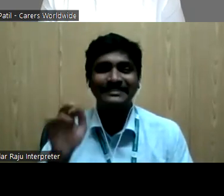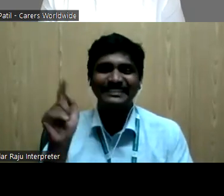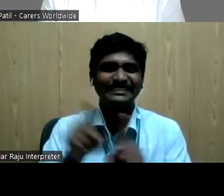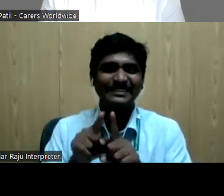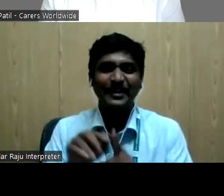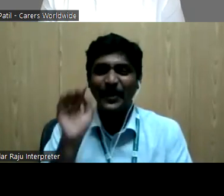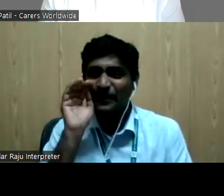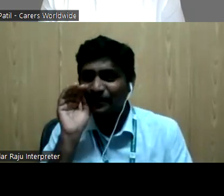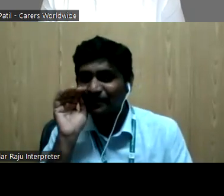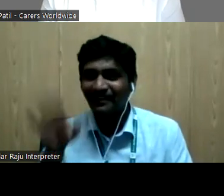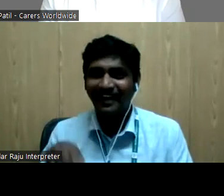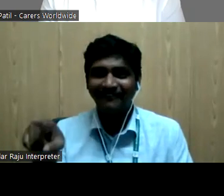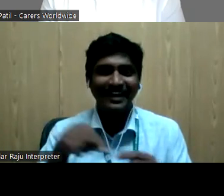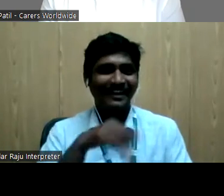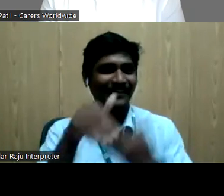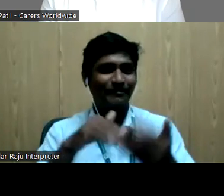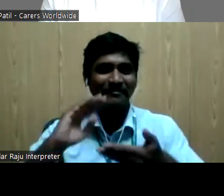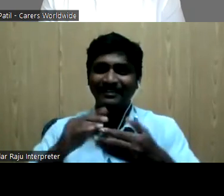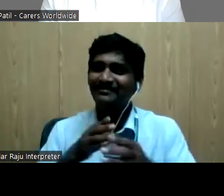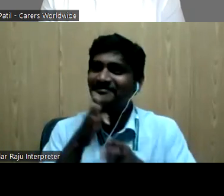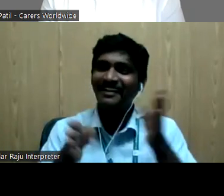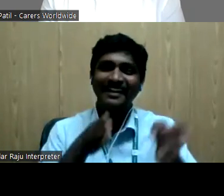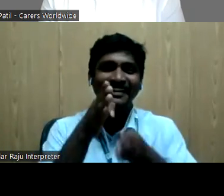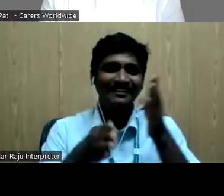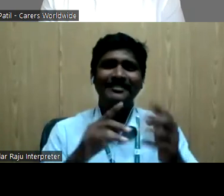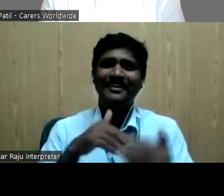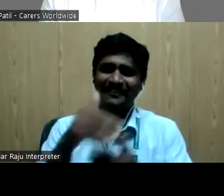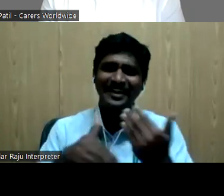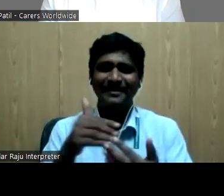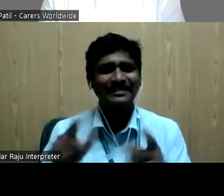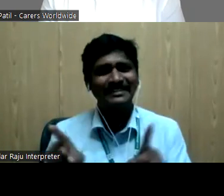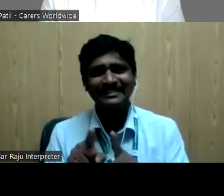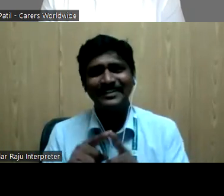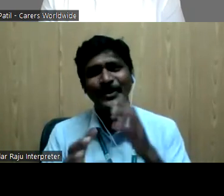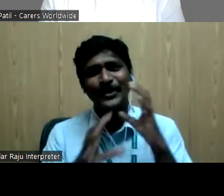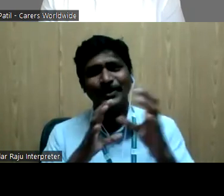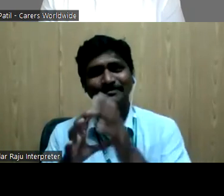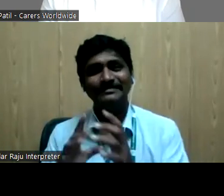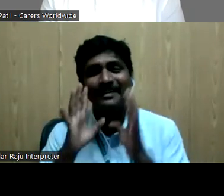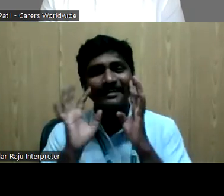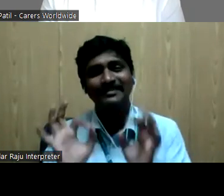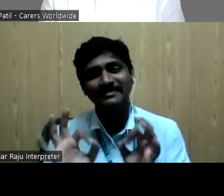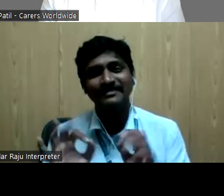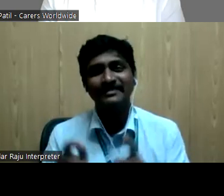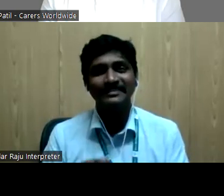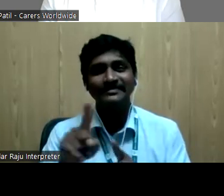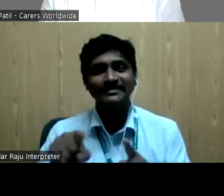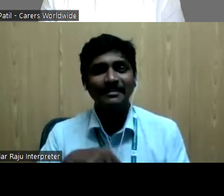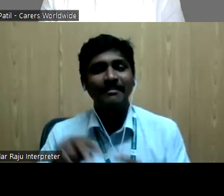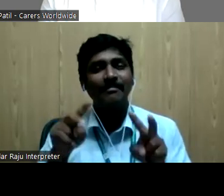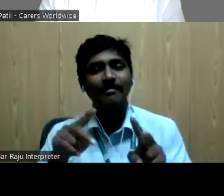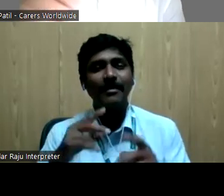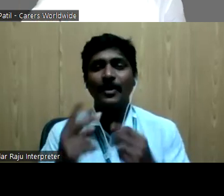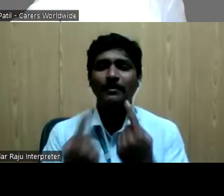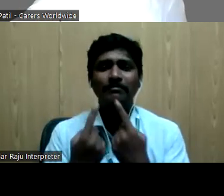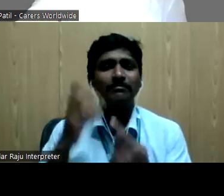उस रिश्तेदार के शादी में गई थी. वो बातें होना भी जरूरी है, और इवन ये बातें करके थोड़ा बहुत तो मन और चीजों पे